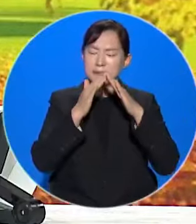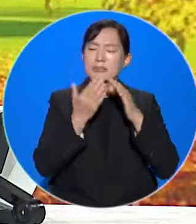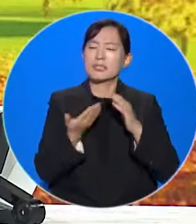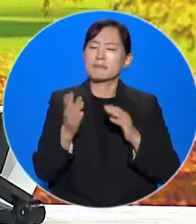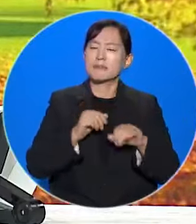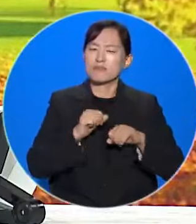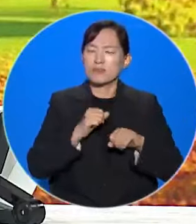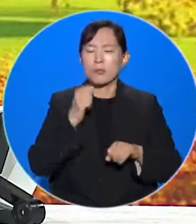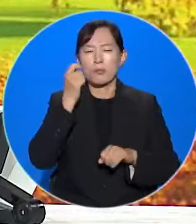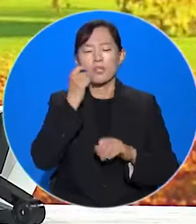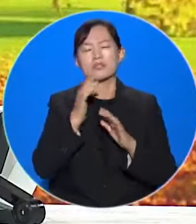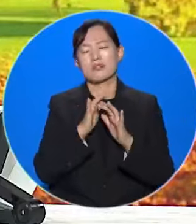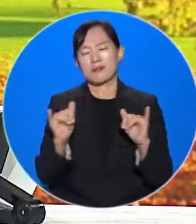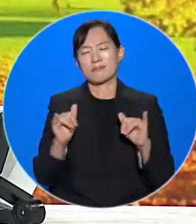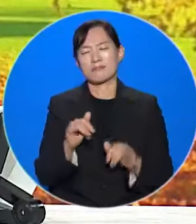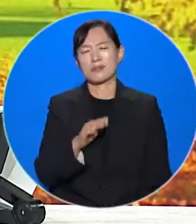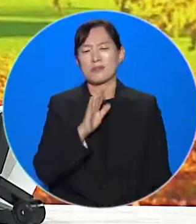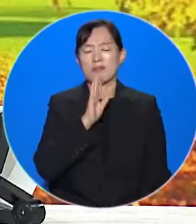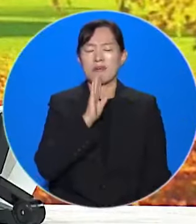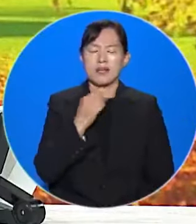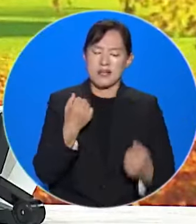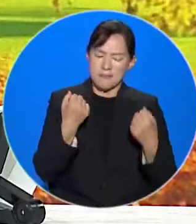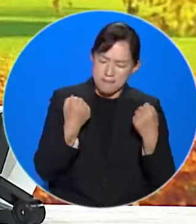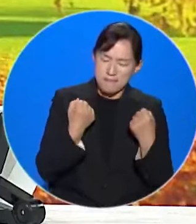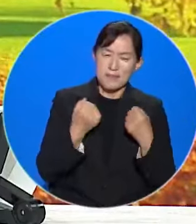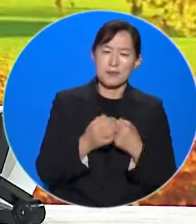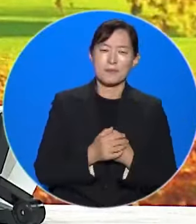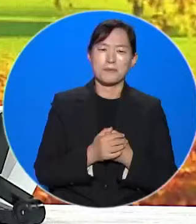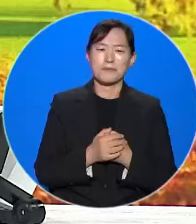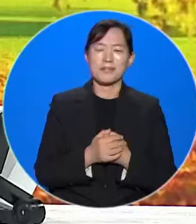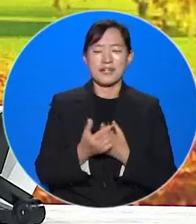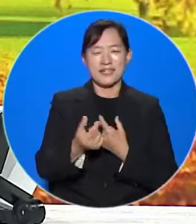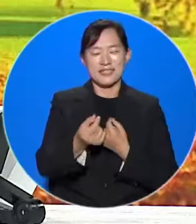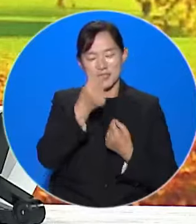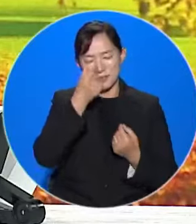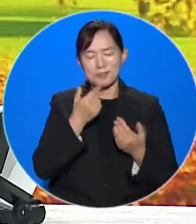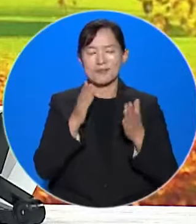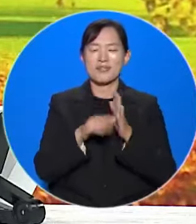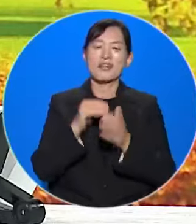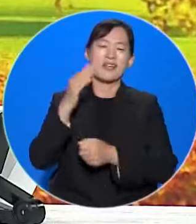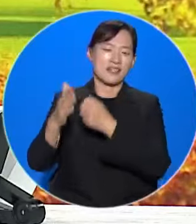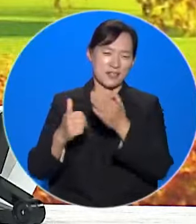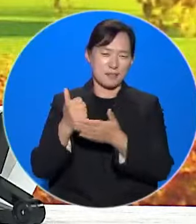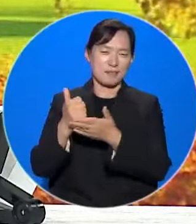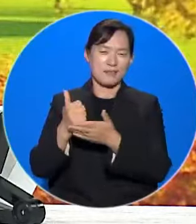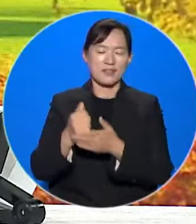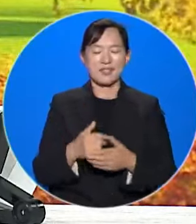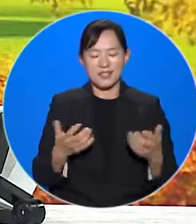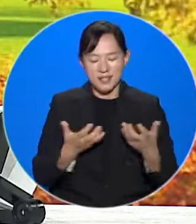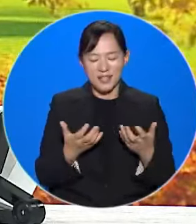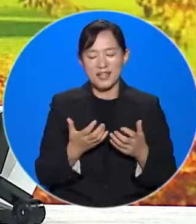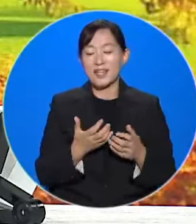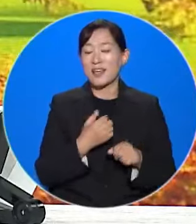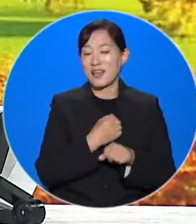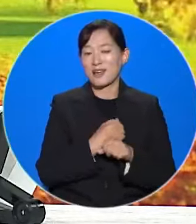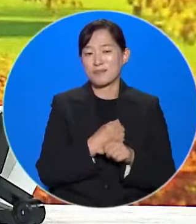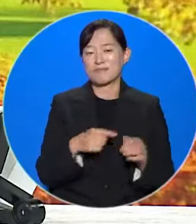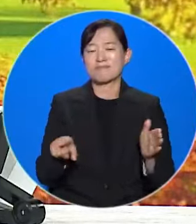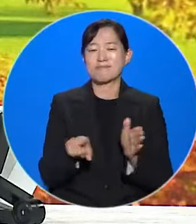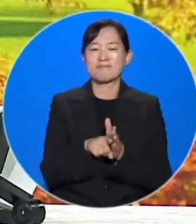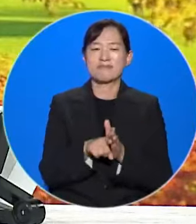거동하기 힘든 가운데 있는 분들, 여러분 힘내시고 함께 우리가 중보 기도할 때 하나님께서 역사하실 줄 믿습니다. 우리